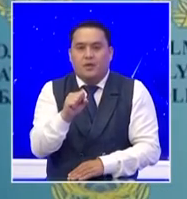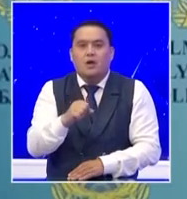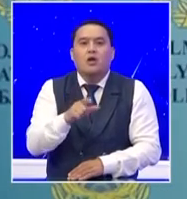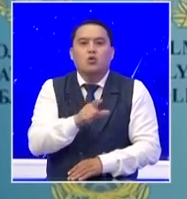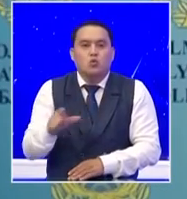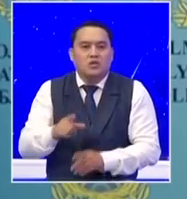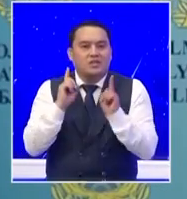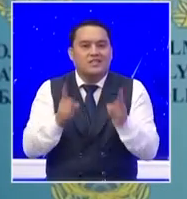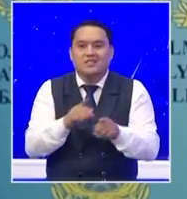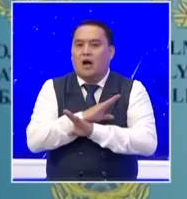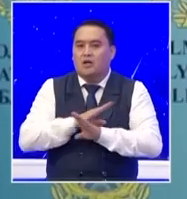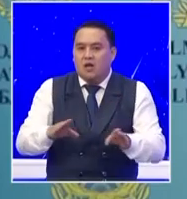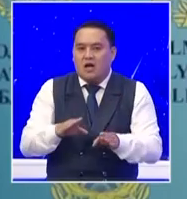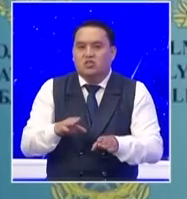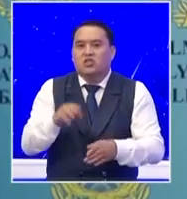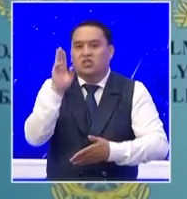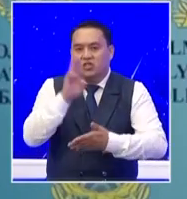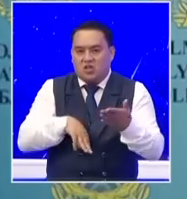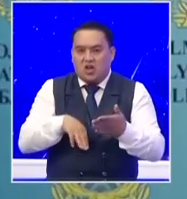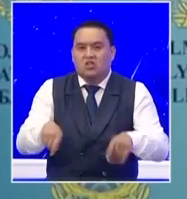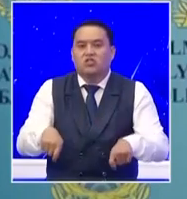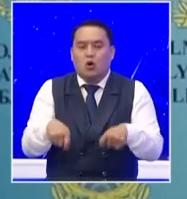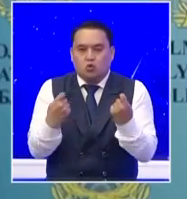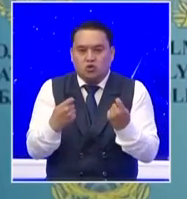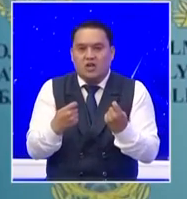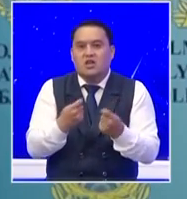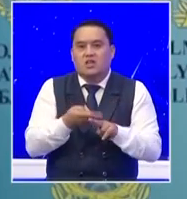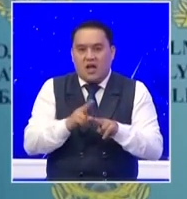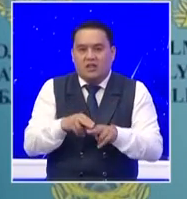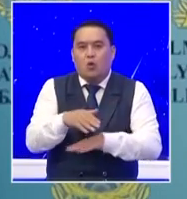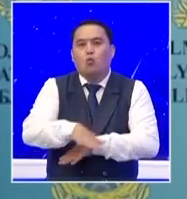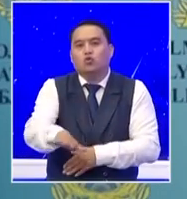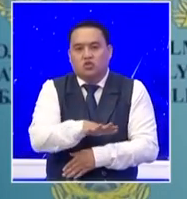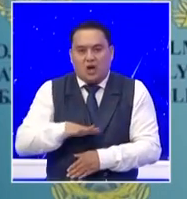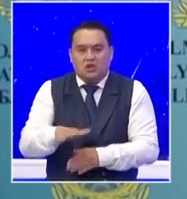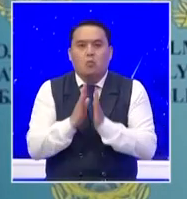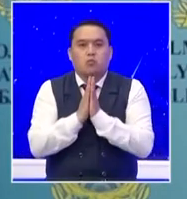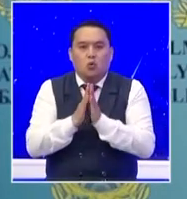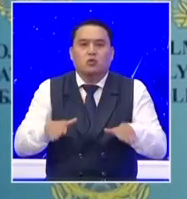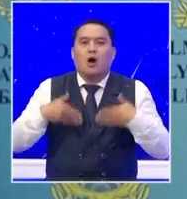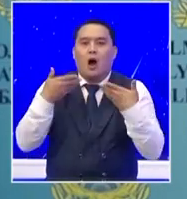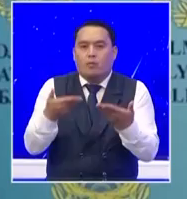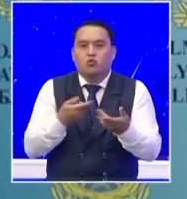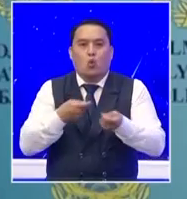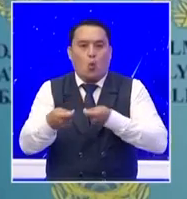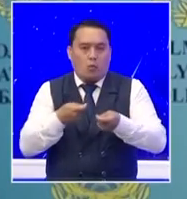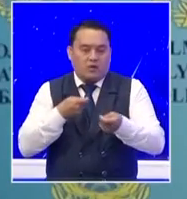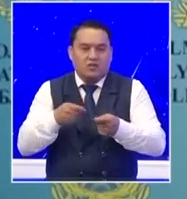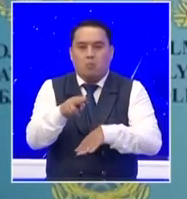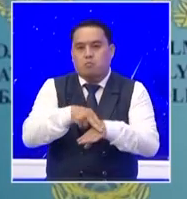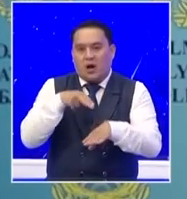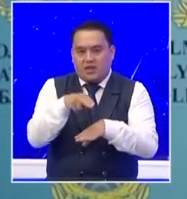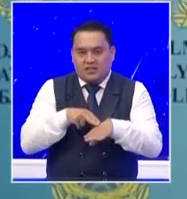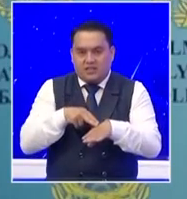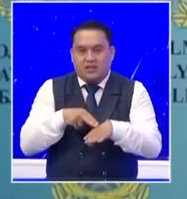не согласных с предписаниями о нарушении скоростного режима на указанных участках, просим обратиться в Управление административной